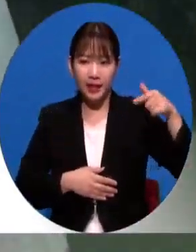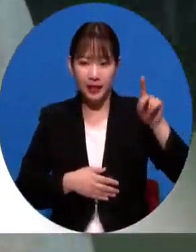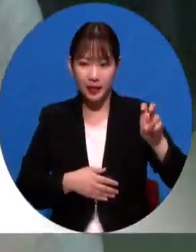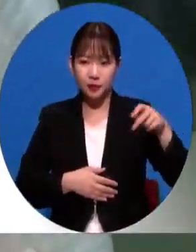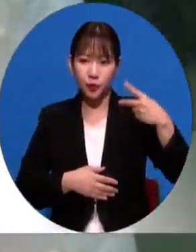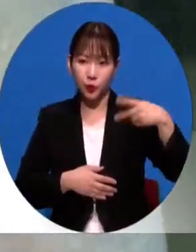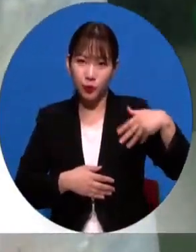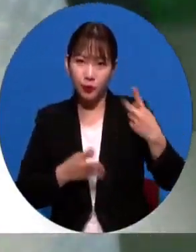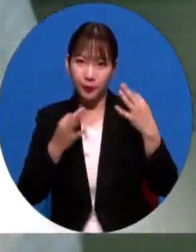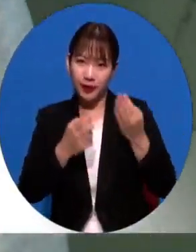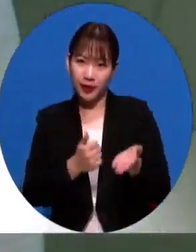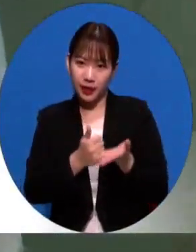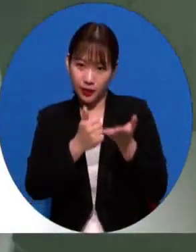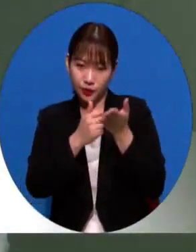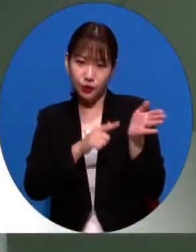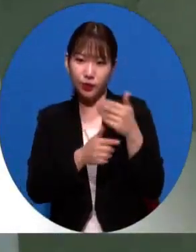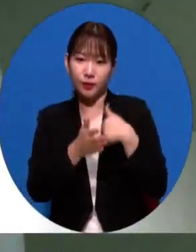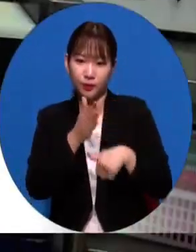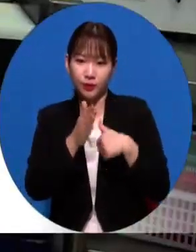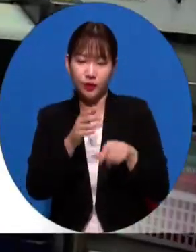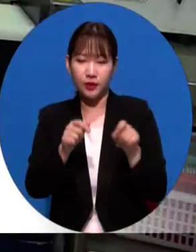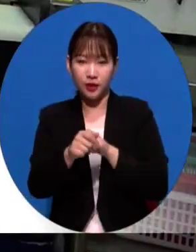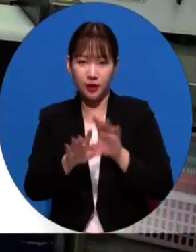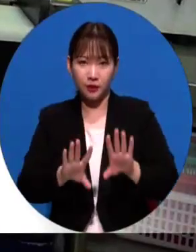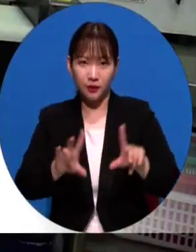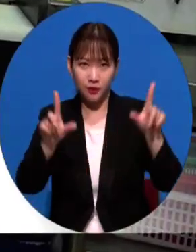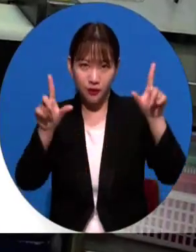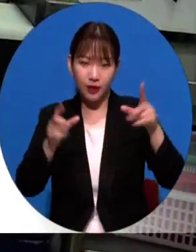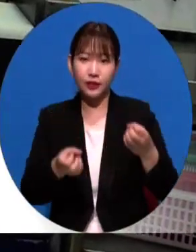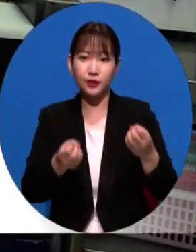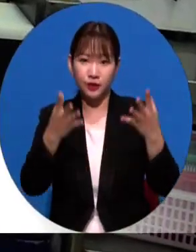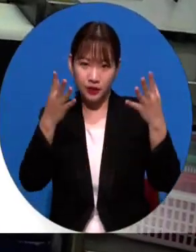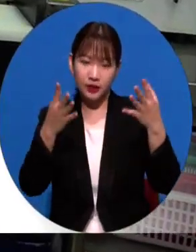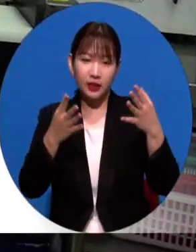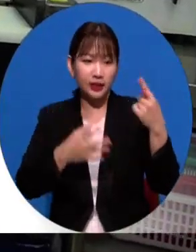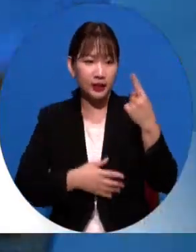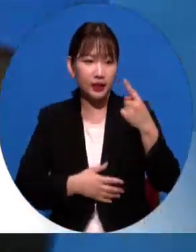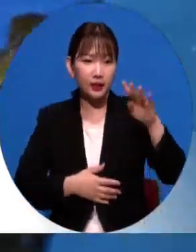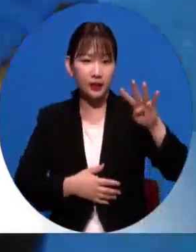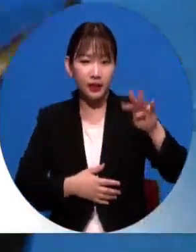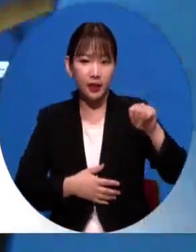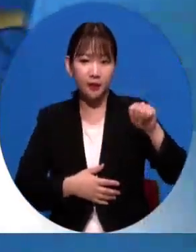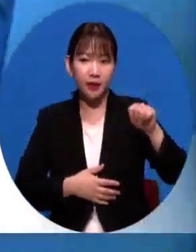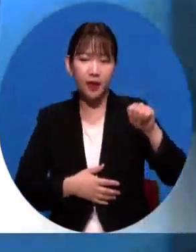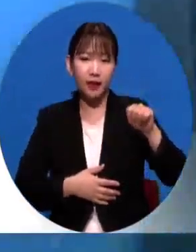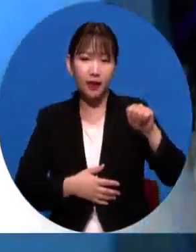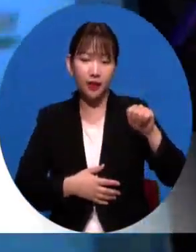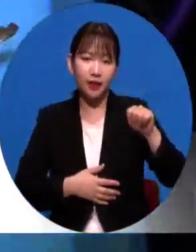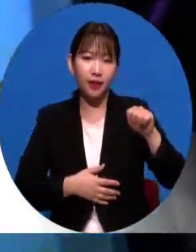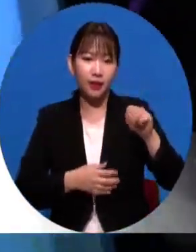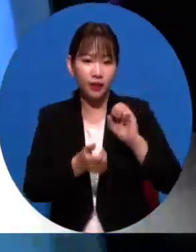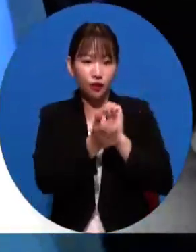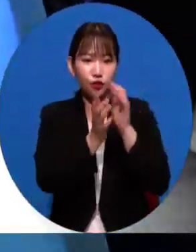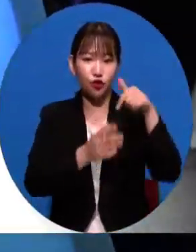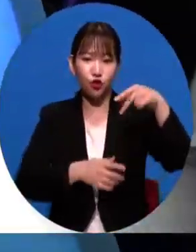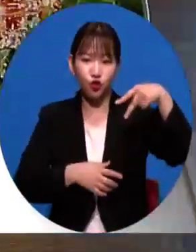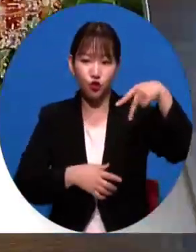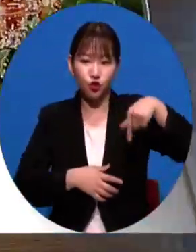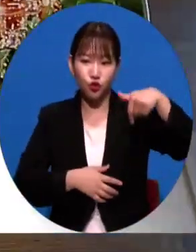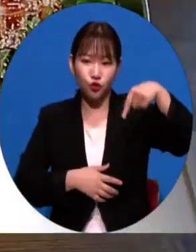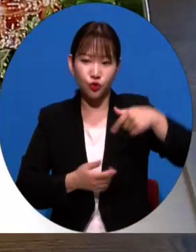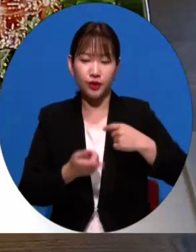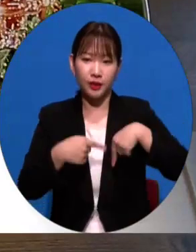내에서 많이 생산되는 수산물로 특히 올해 간재미 축제가 1,004만 송이 수급꽃과 함께 개최해